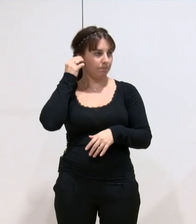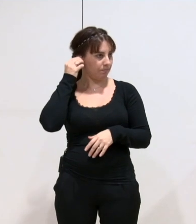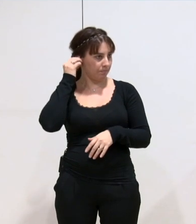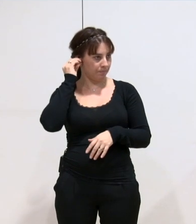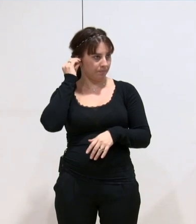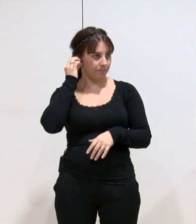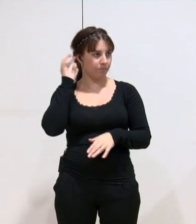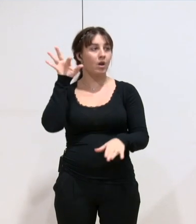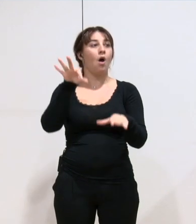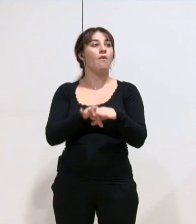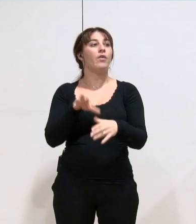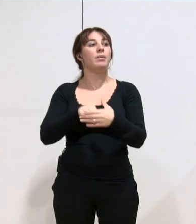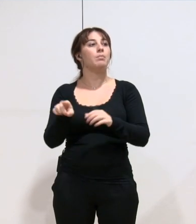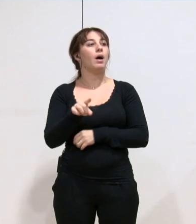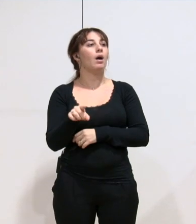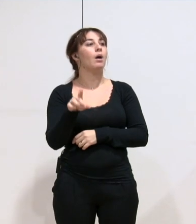Qui ne prend pas part au vote?